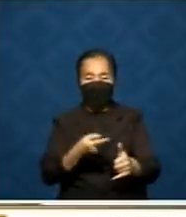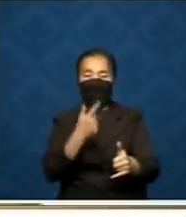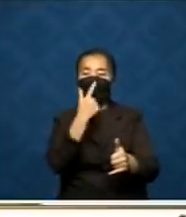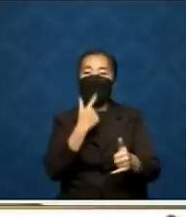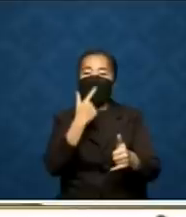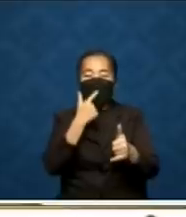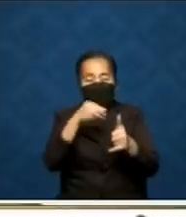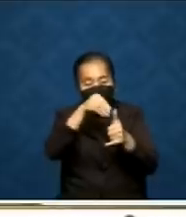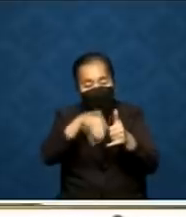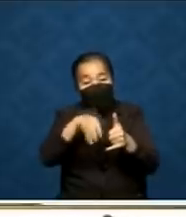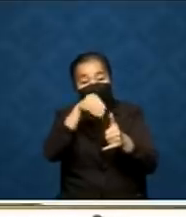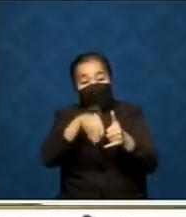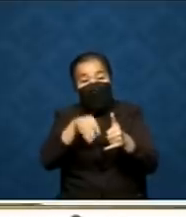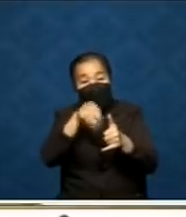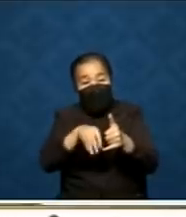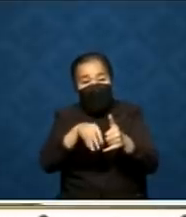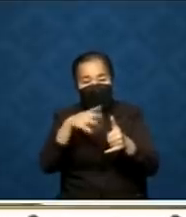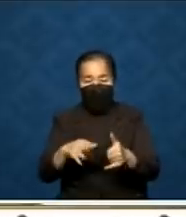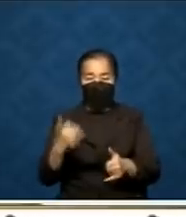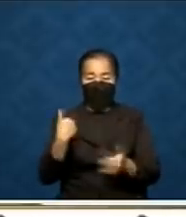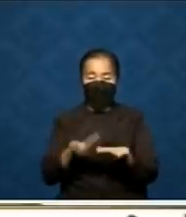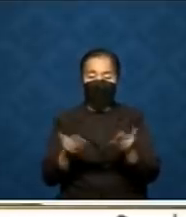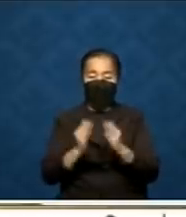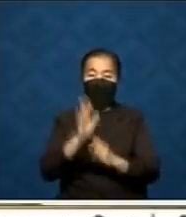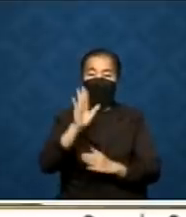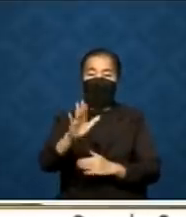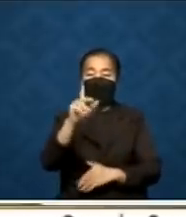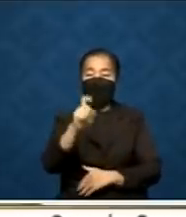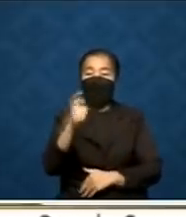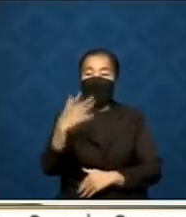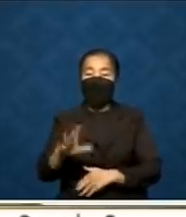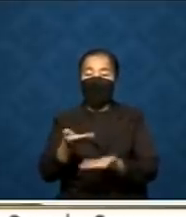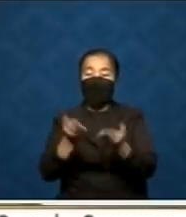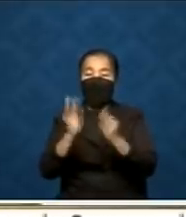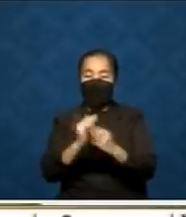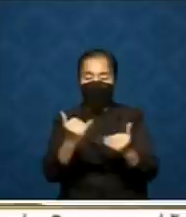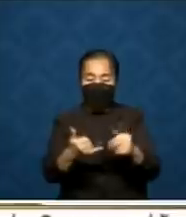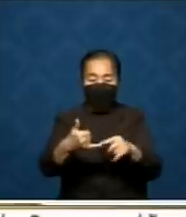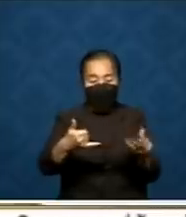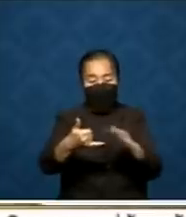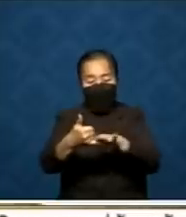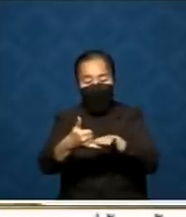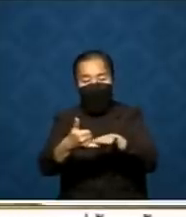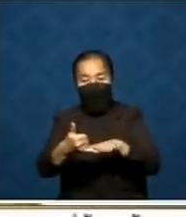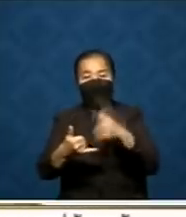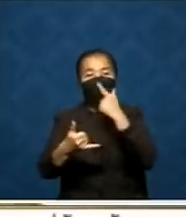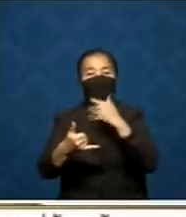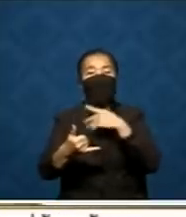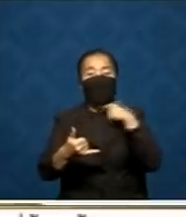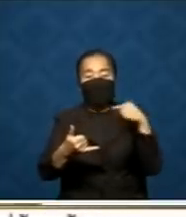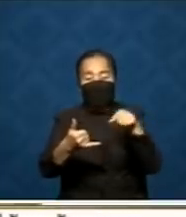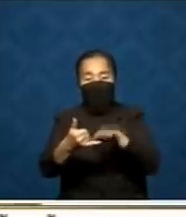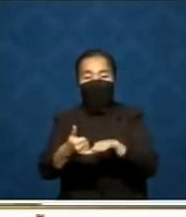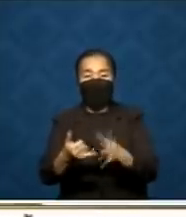เลือกไปรางเท้าญาติคนตายเนี่ยม.คและนี่คือตัวอย่างบางตอนที่พวกผมยก